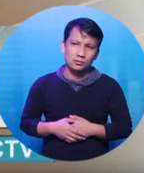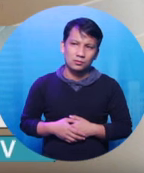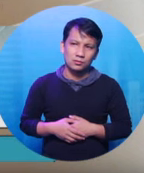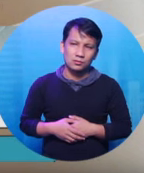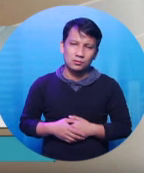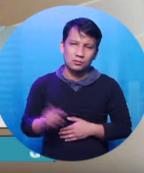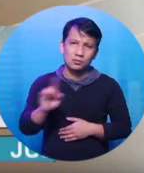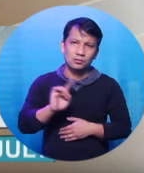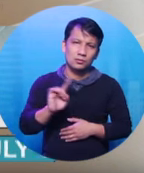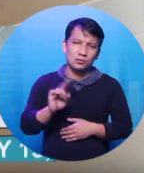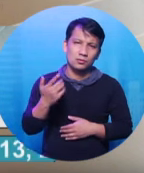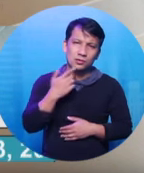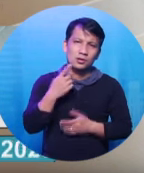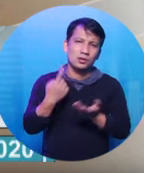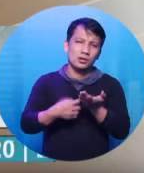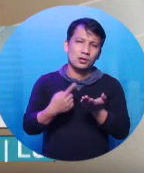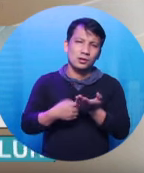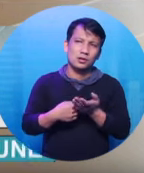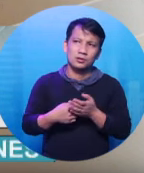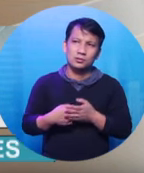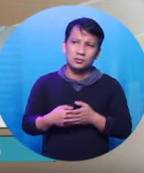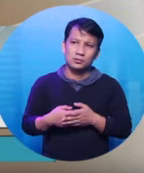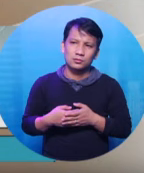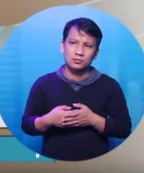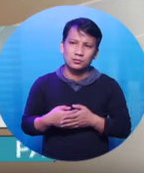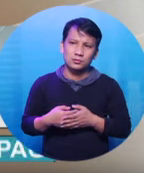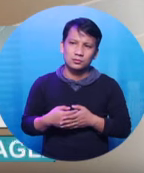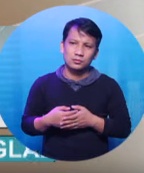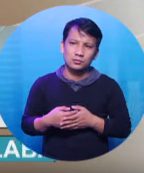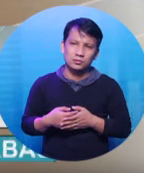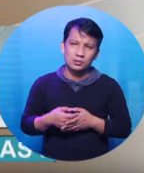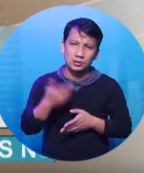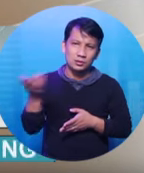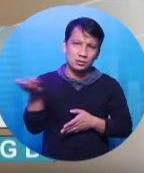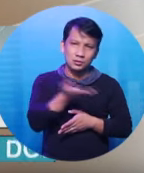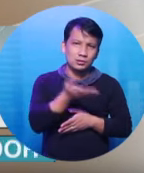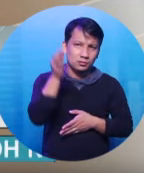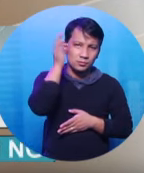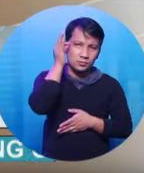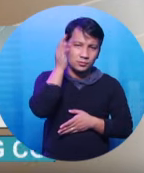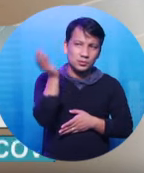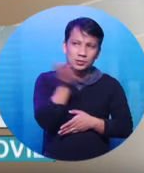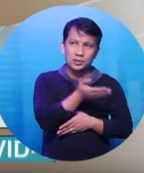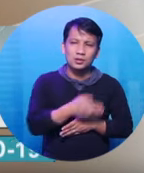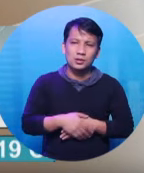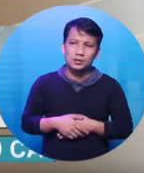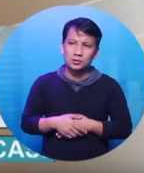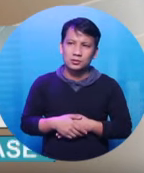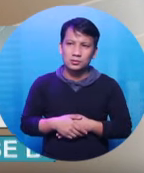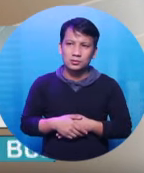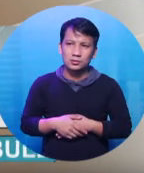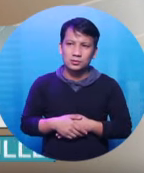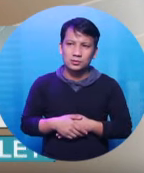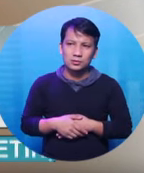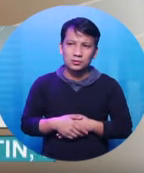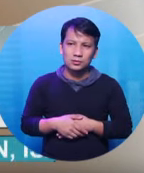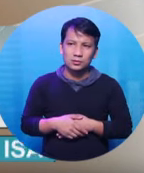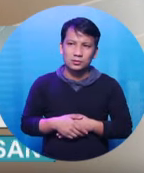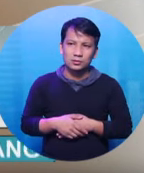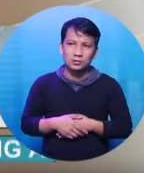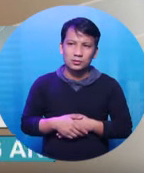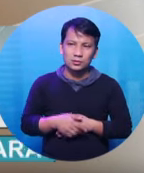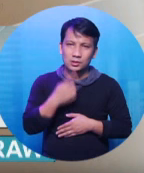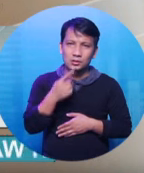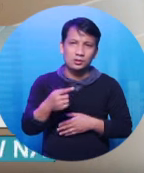Don't poke the bear. Sir, can I talk? Go ahead po, sir. Sir Fitz, go ahead. Alam mo, Carla, ibang-iba yung aura mo ngayon